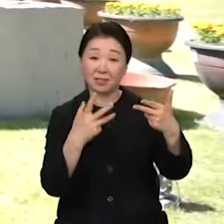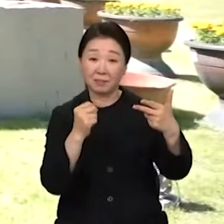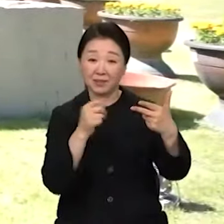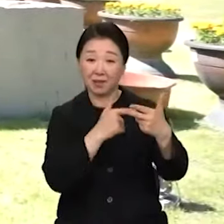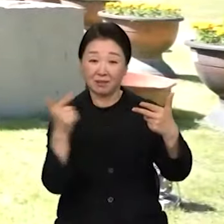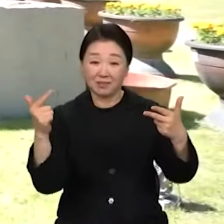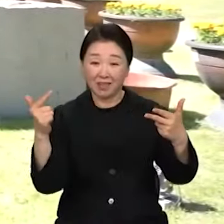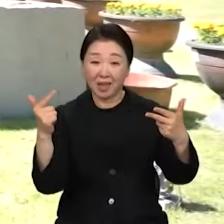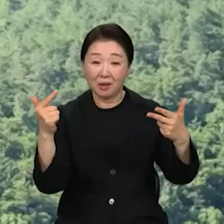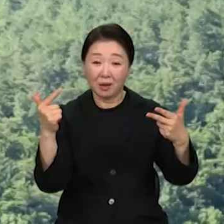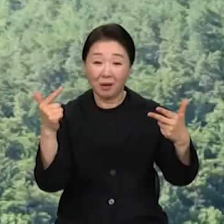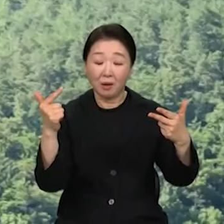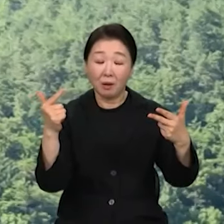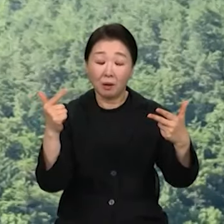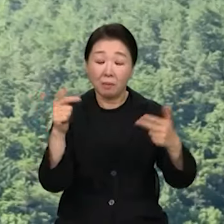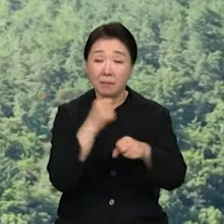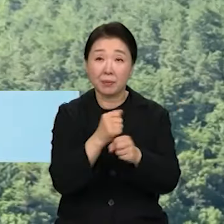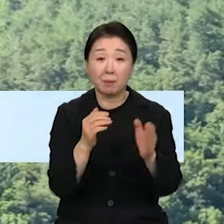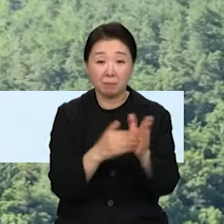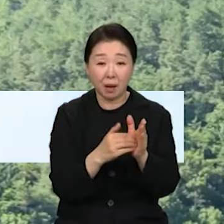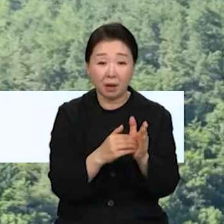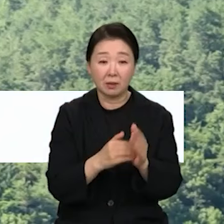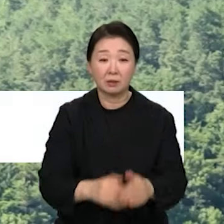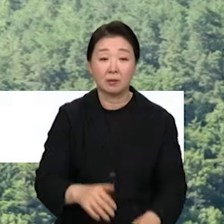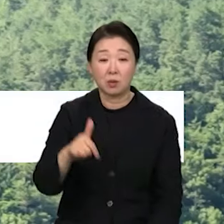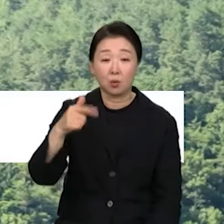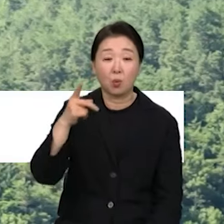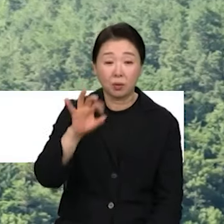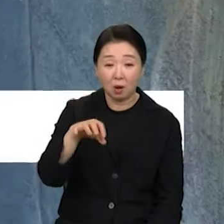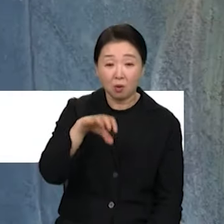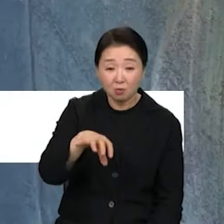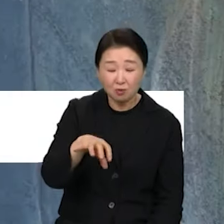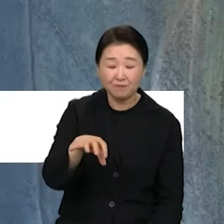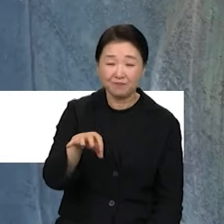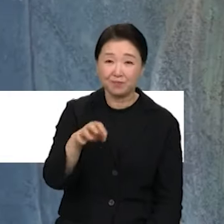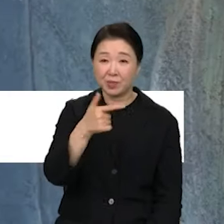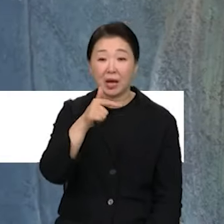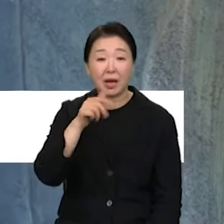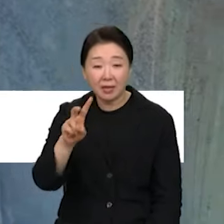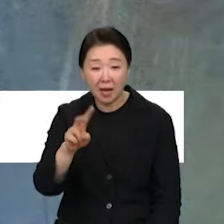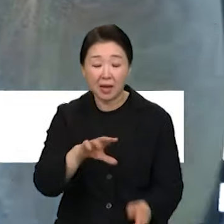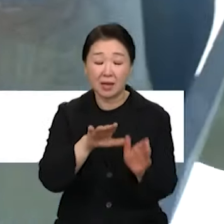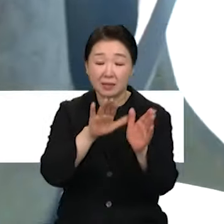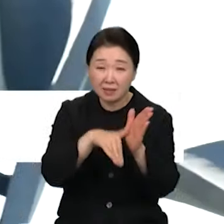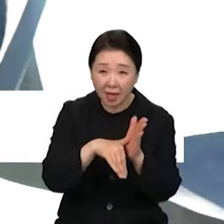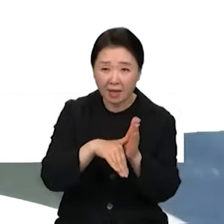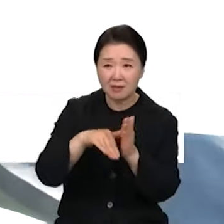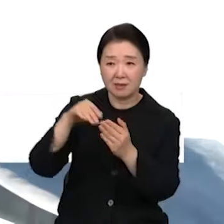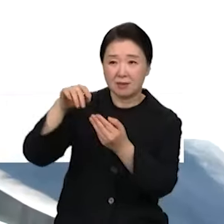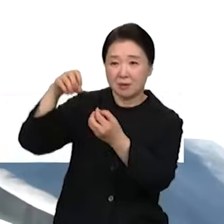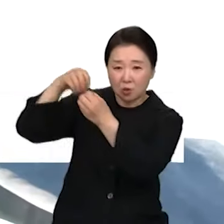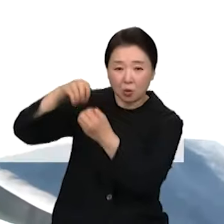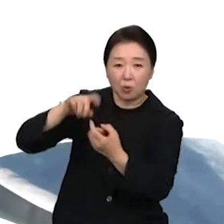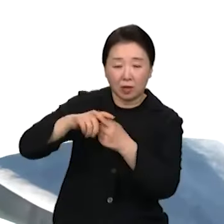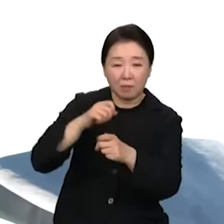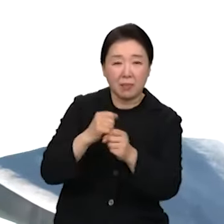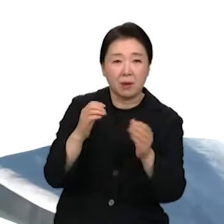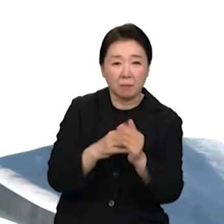조형물입니다. 고령군이 대가야의 기상을 기린다며 2015년 6억 5천만 원을 들여